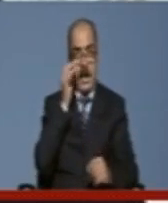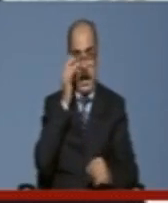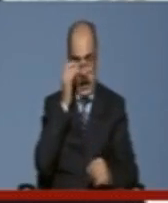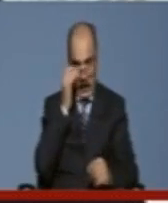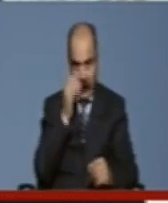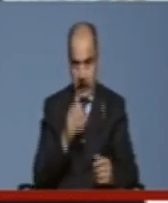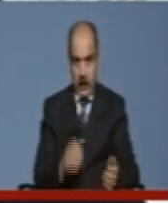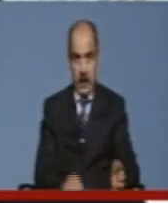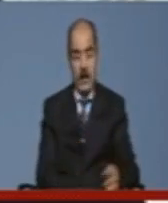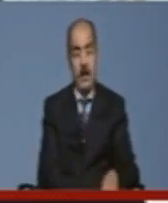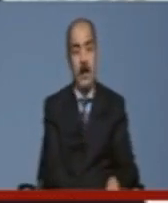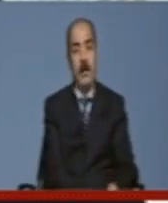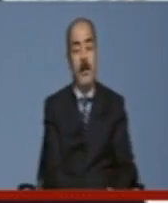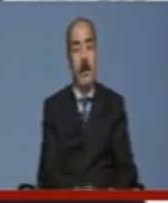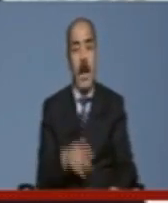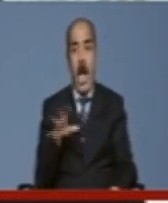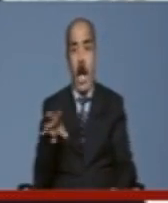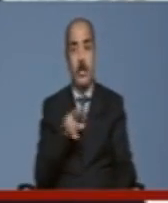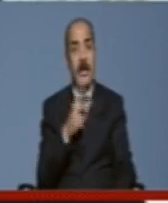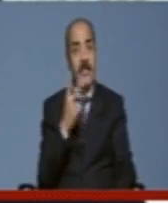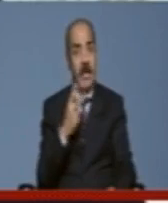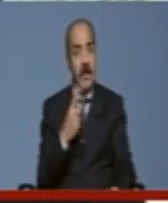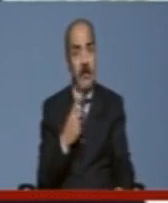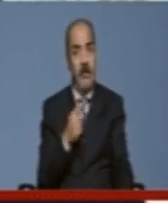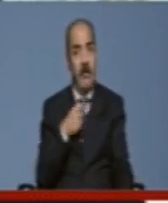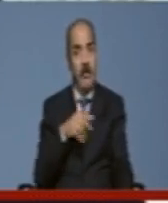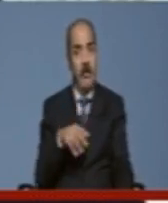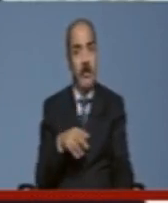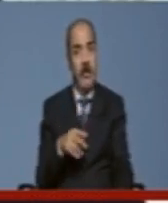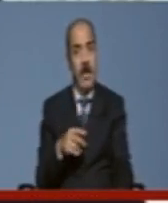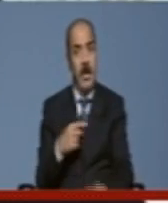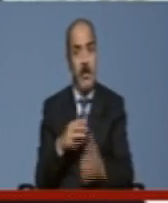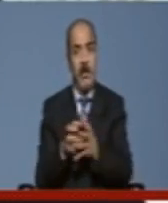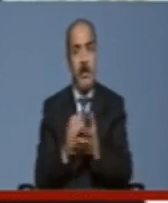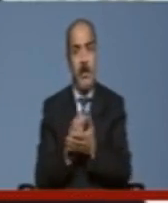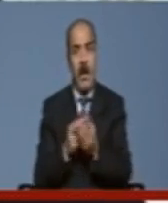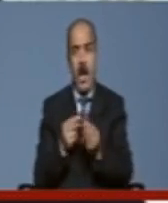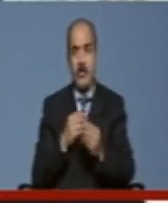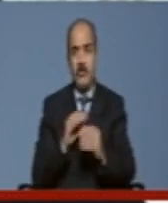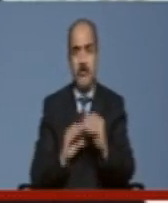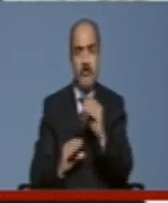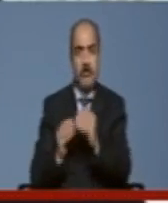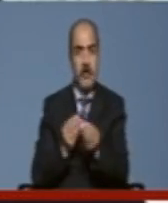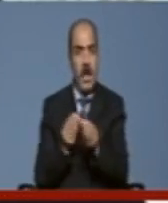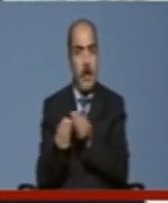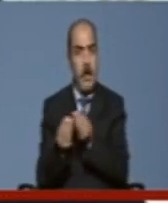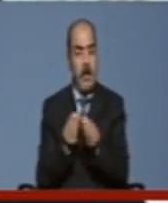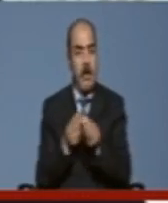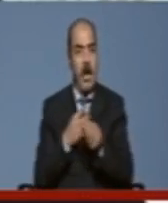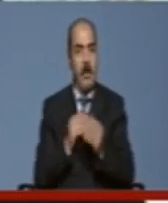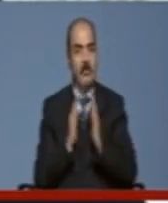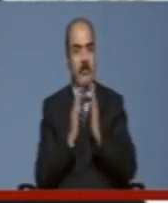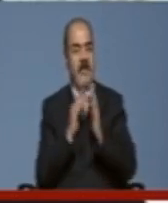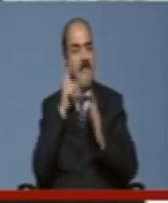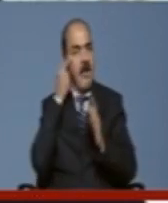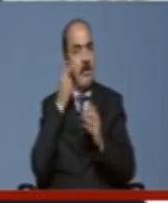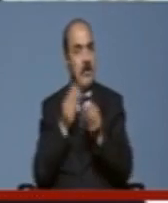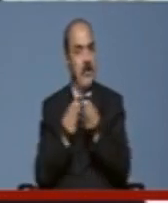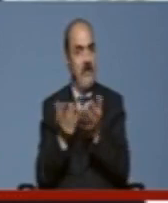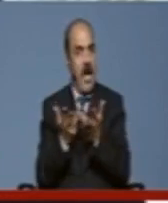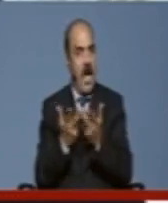حل الدولتين، وده أمر أيضا توافقنا عليه على أنه هو غياب الأفق السياسي لحل القضية الفلسطينية، كان